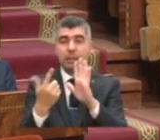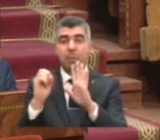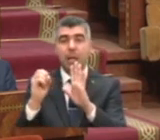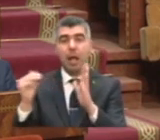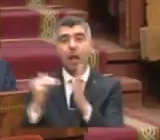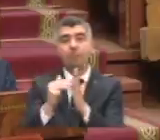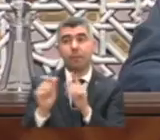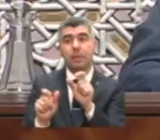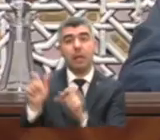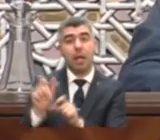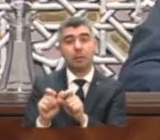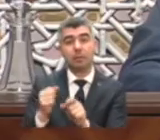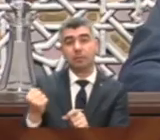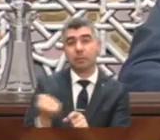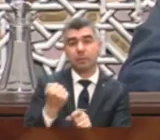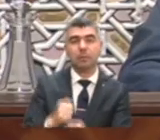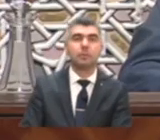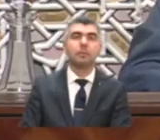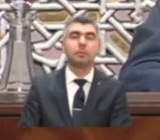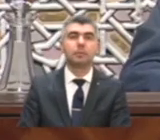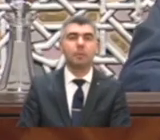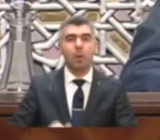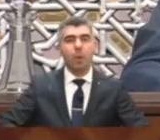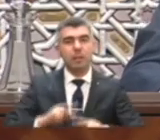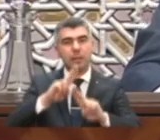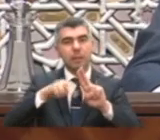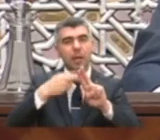الوزير. شكرا سيدنا المحترم. سيد الوزير